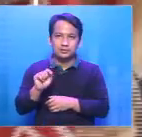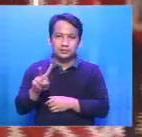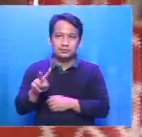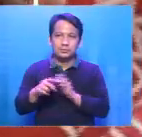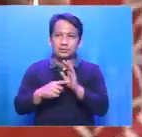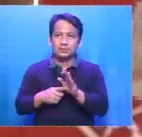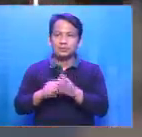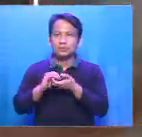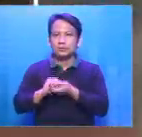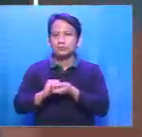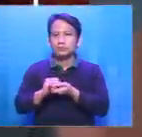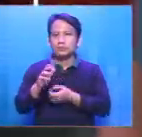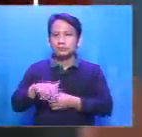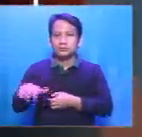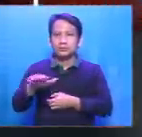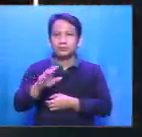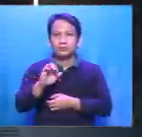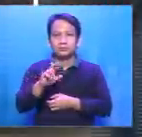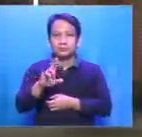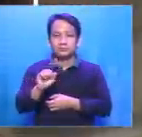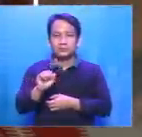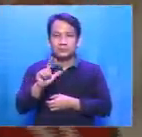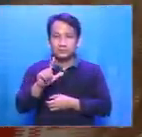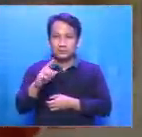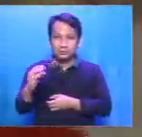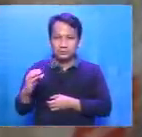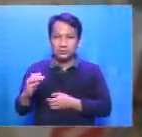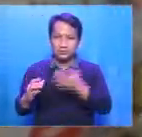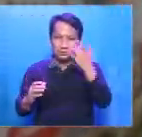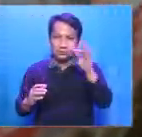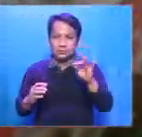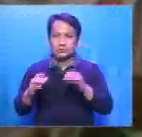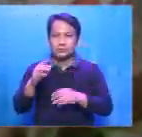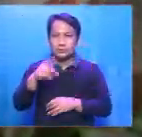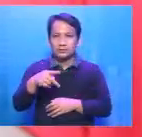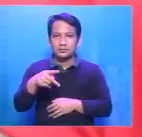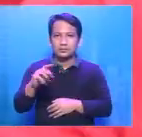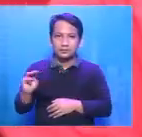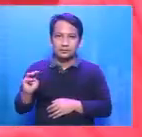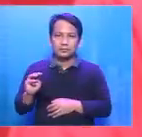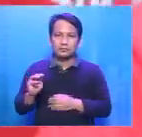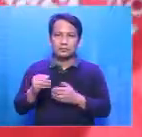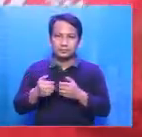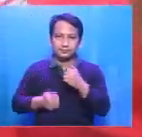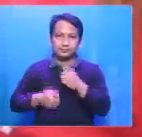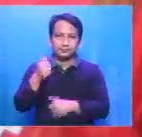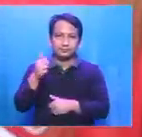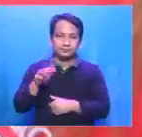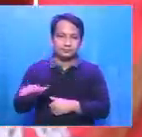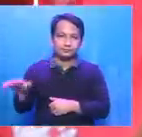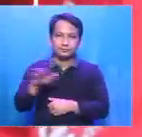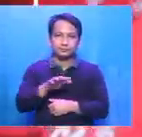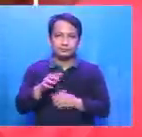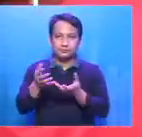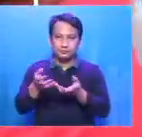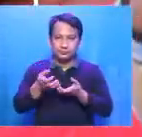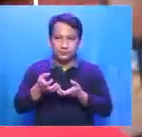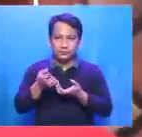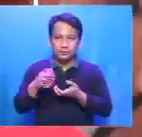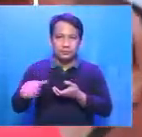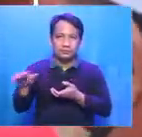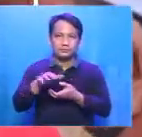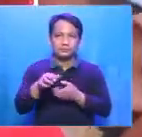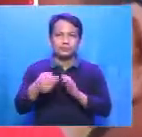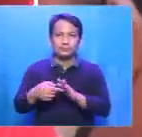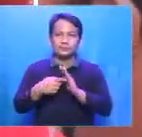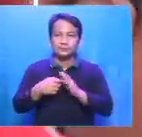ang aming partners na Meralco, Ladies Choice, Smart at Paymaya, naitawid natin ang aming adhikaing